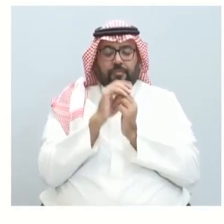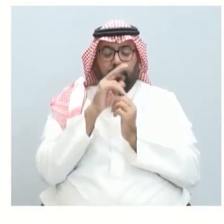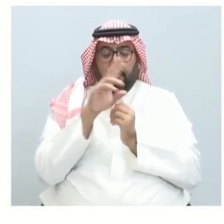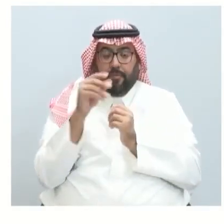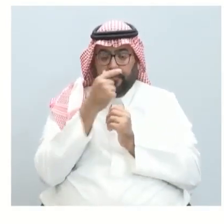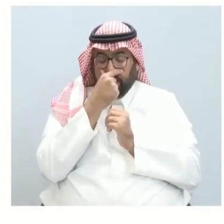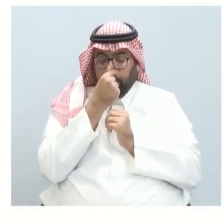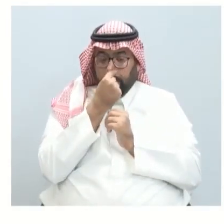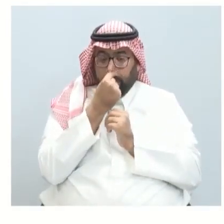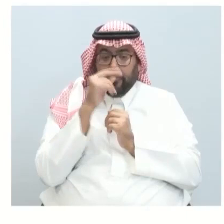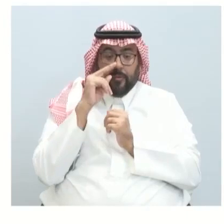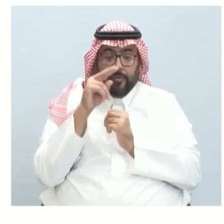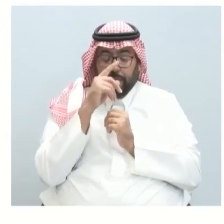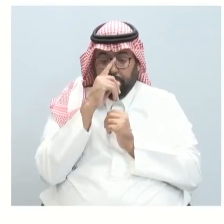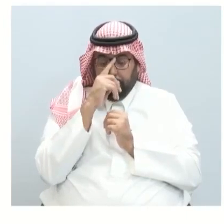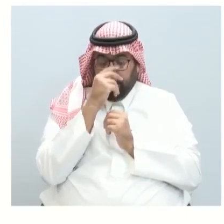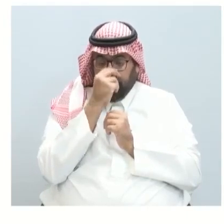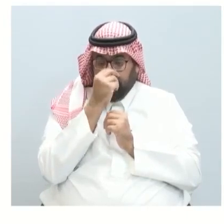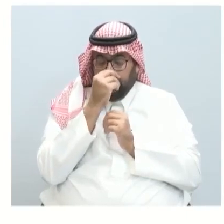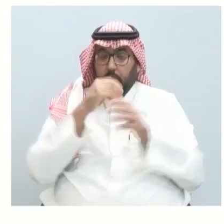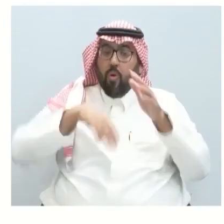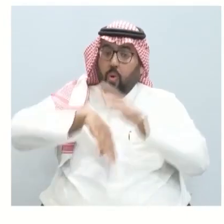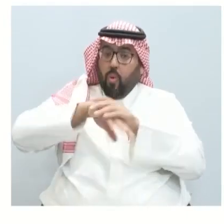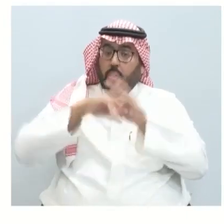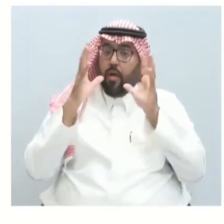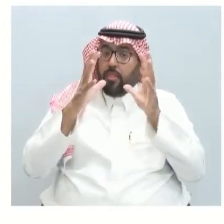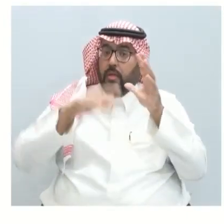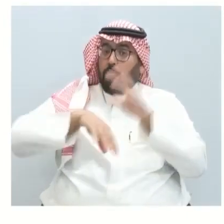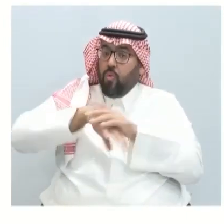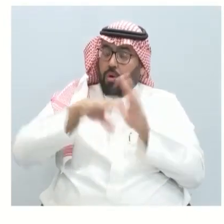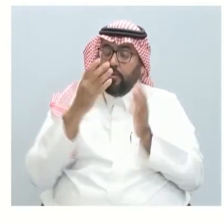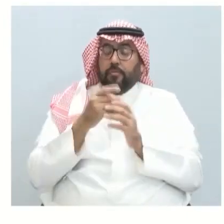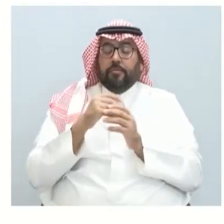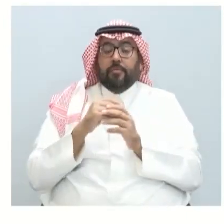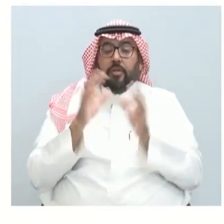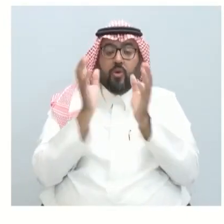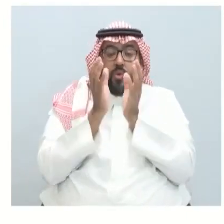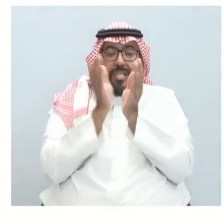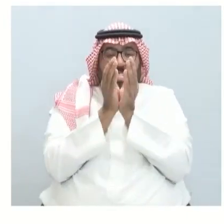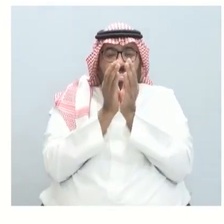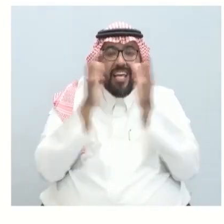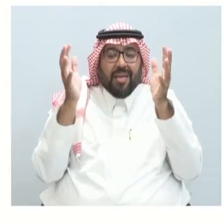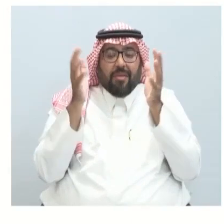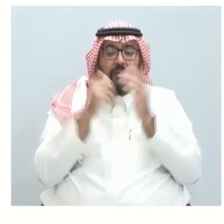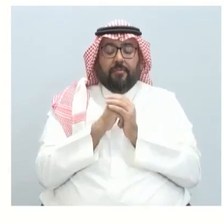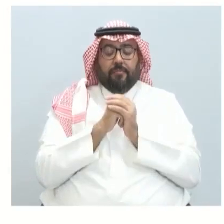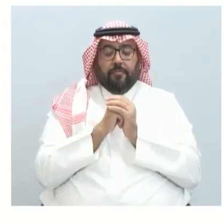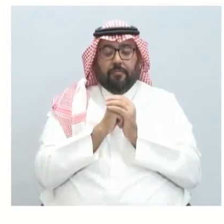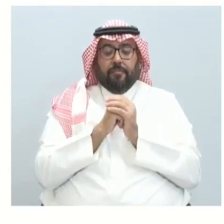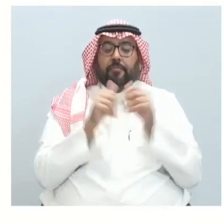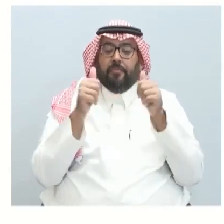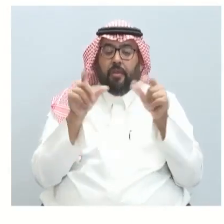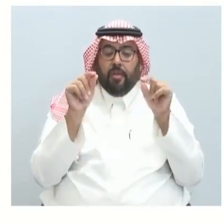مثال اخر نراه لهذا نموذج الكره نعم كره القدم او الكره صغيره صح ولا لا يا ابطال